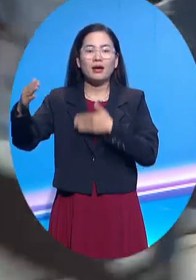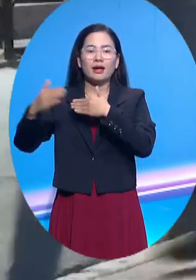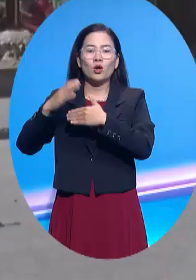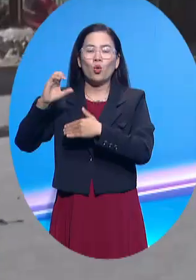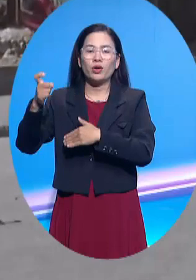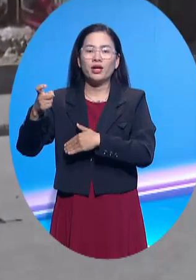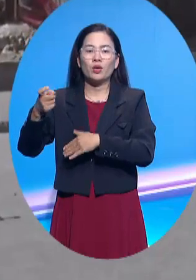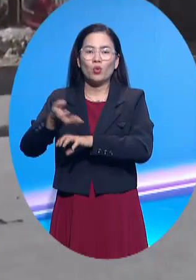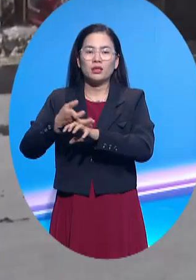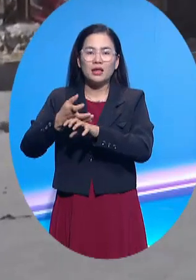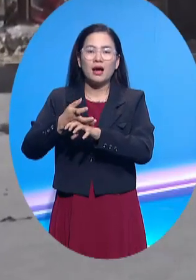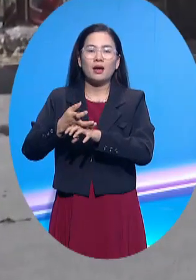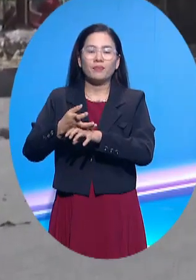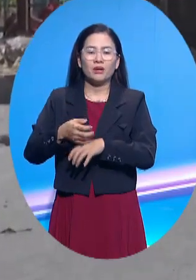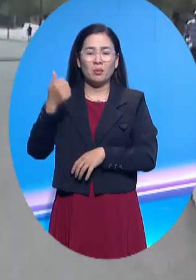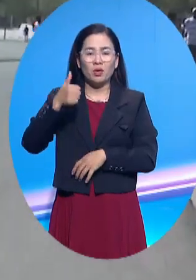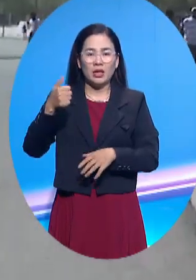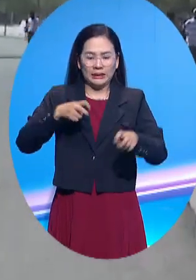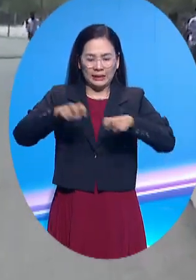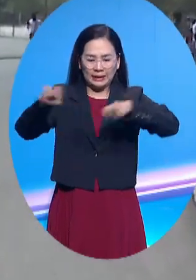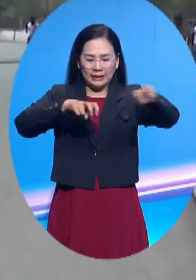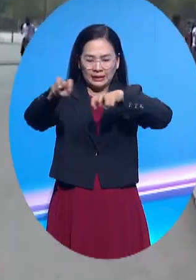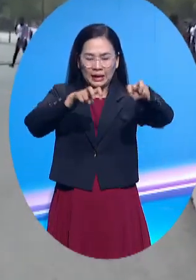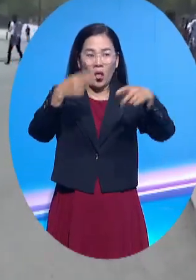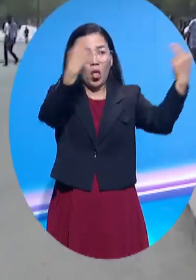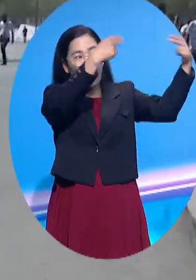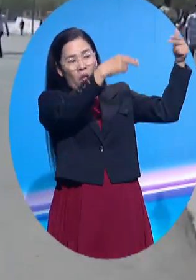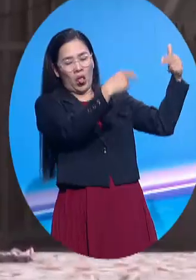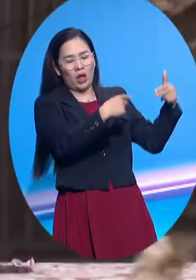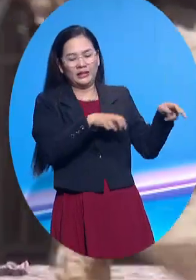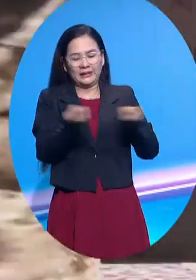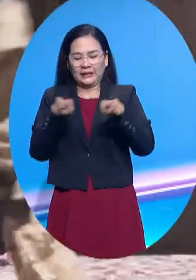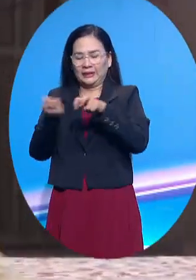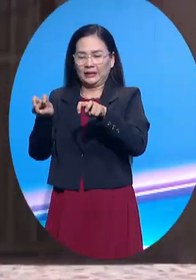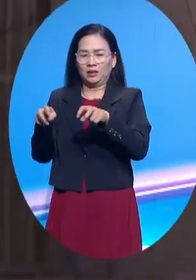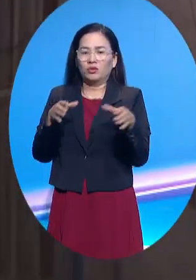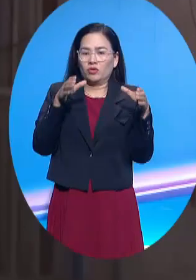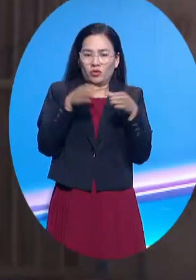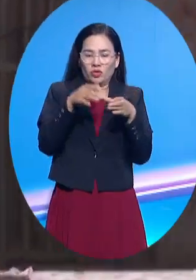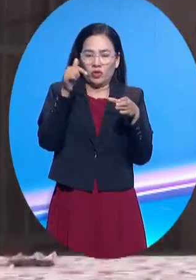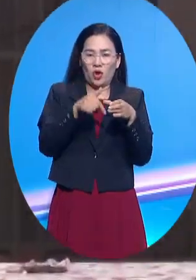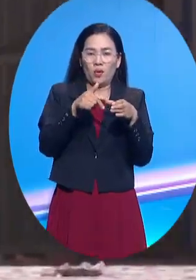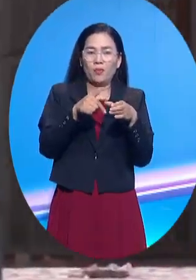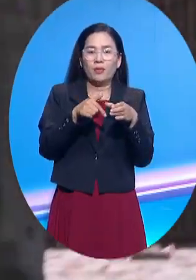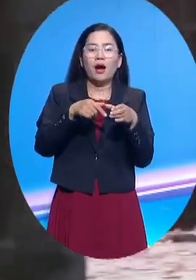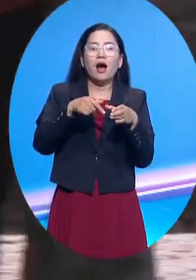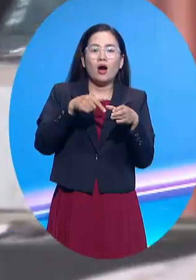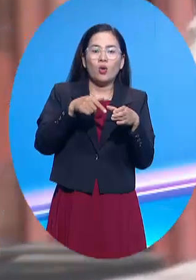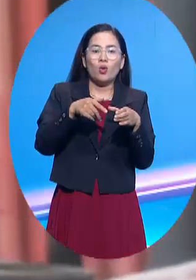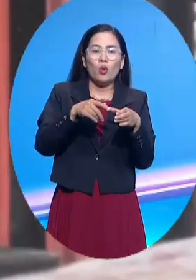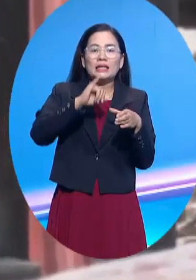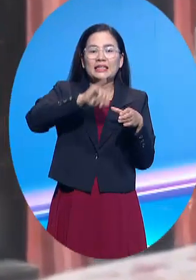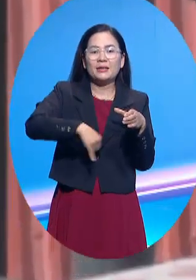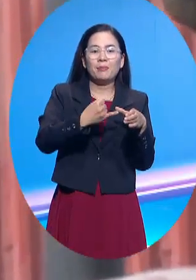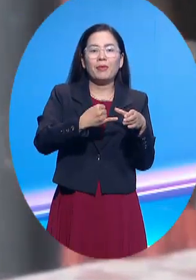thủ đô port Br nhiều người dân tháo chạy khỏi lạng đạn các thành viên của bă nhóm vũ tr thuộc Liên minh viem